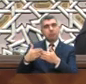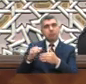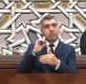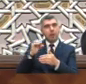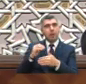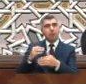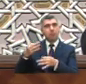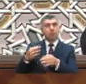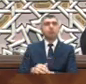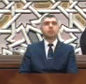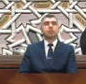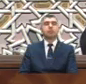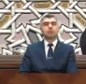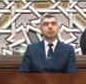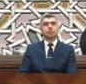الوزير.